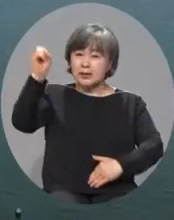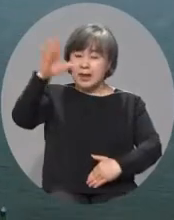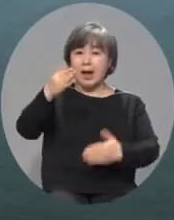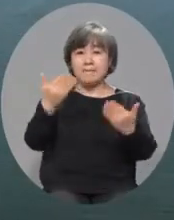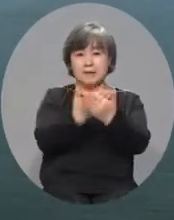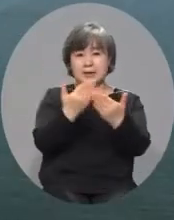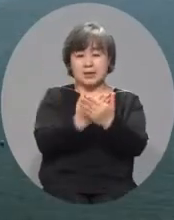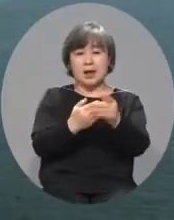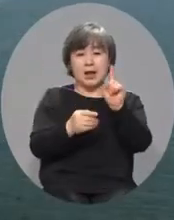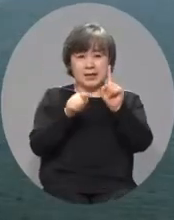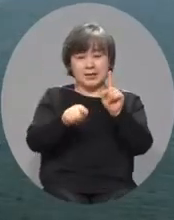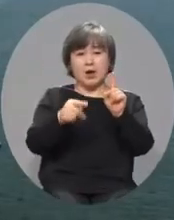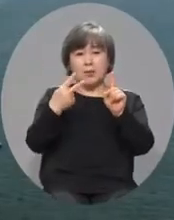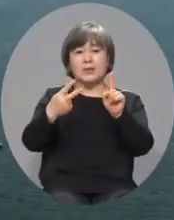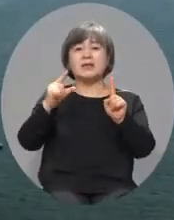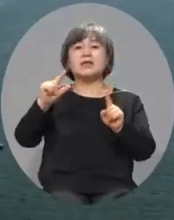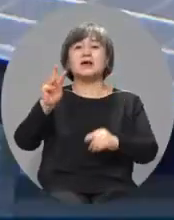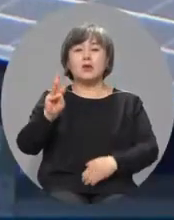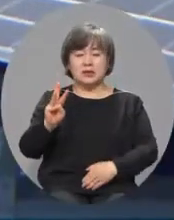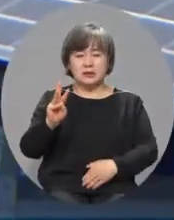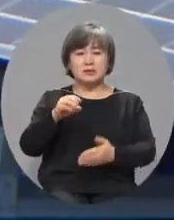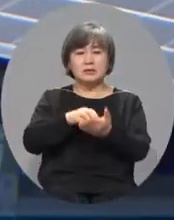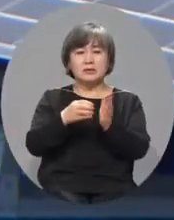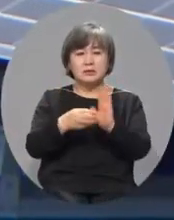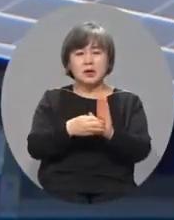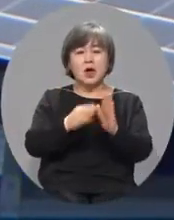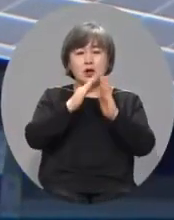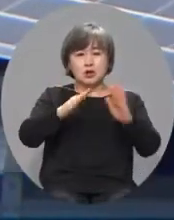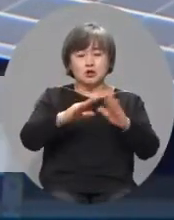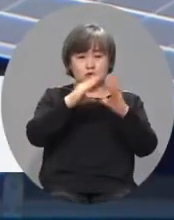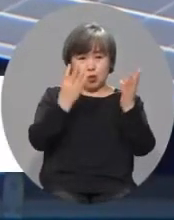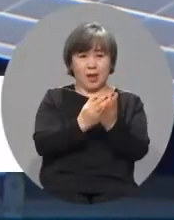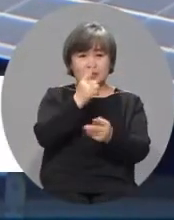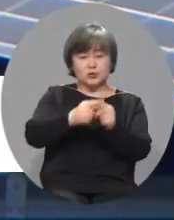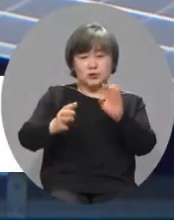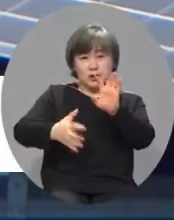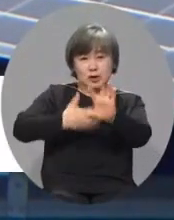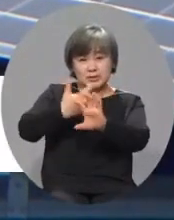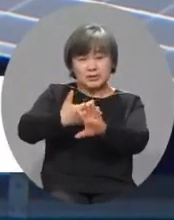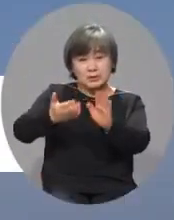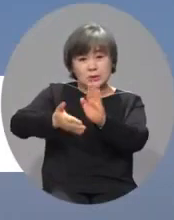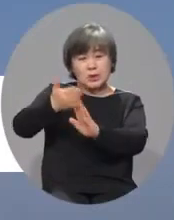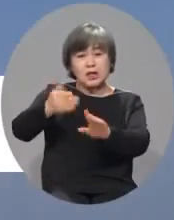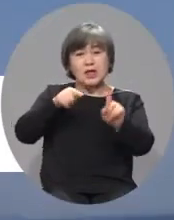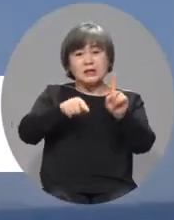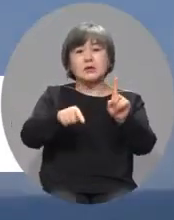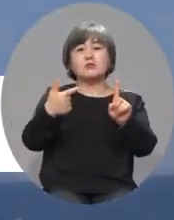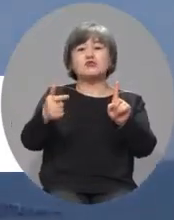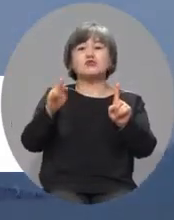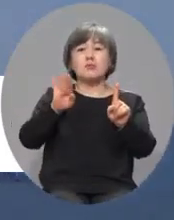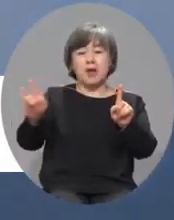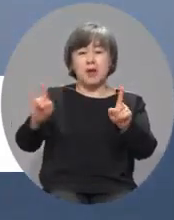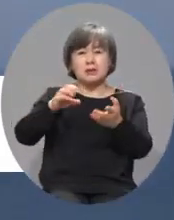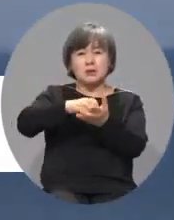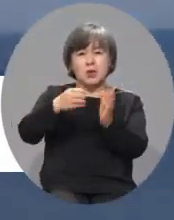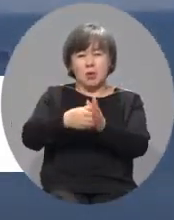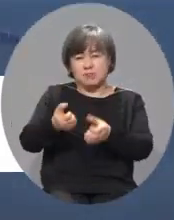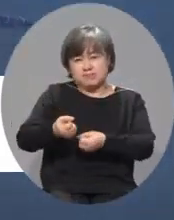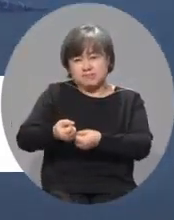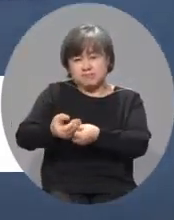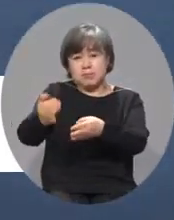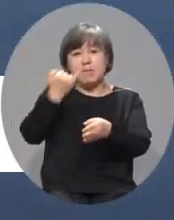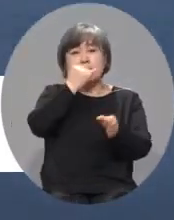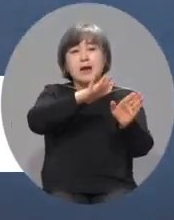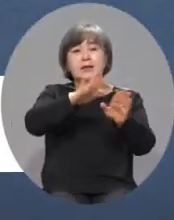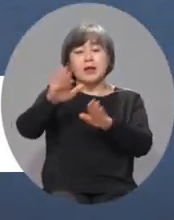발전은 1.2기가와트 규모. 전주 완주 혁신도시에 1.6배 면적인 1,590만 제곱미터의